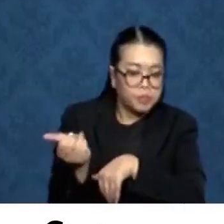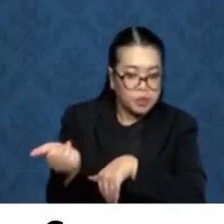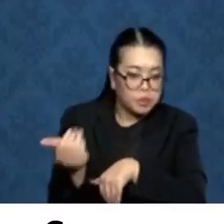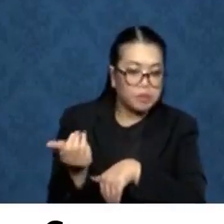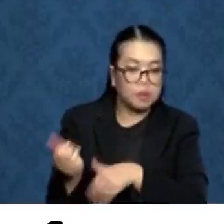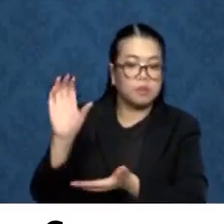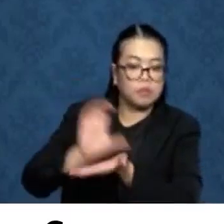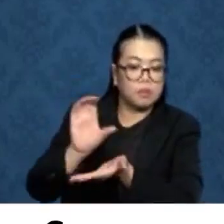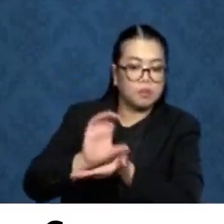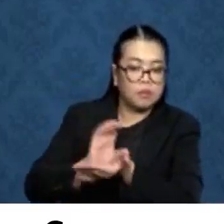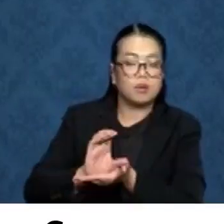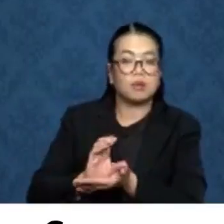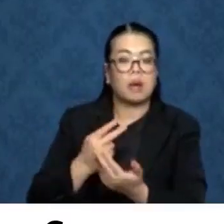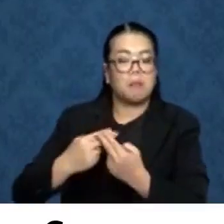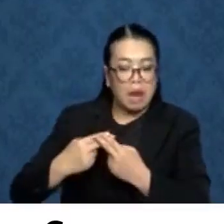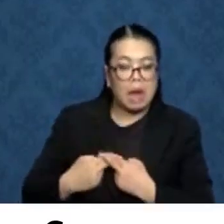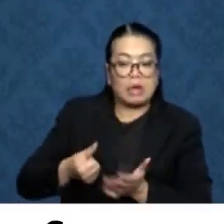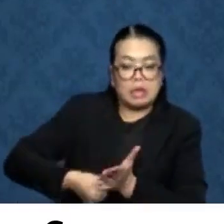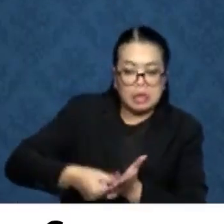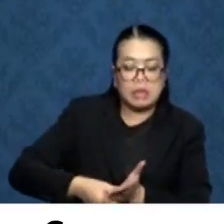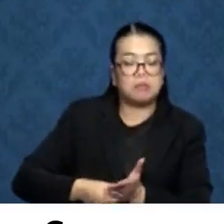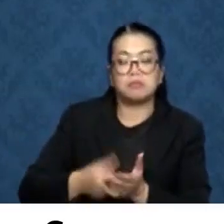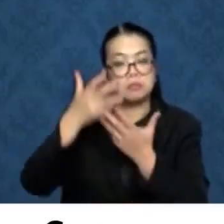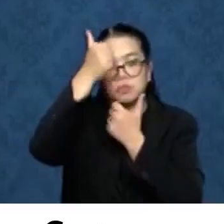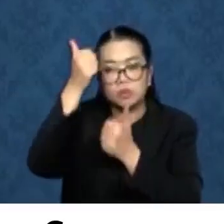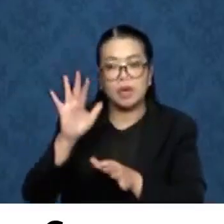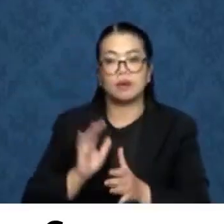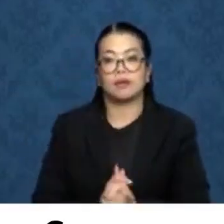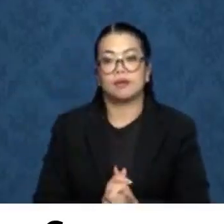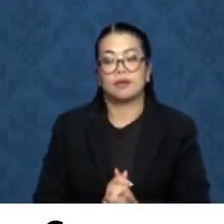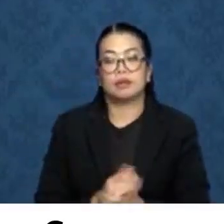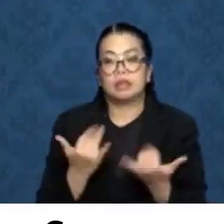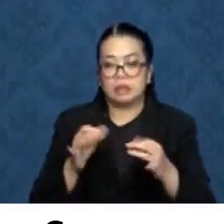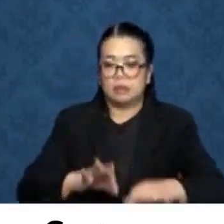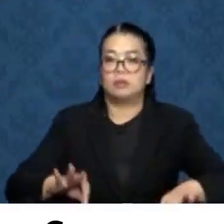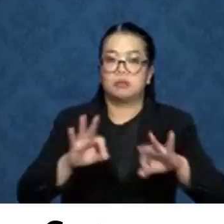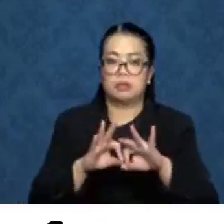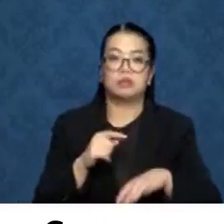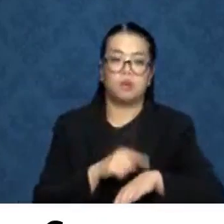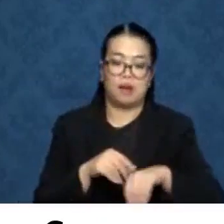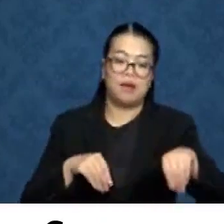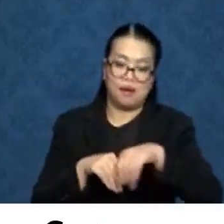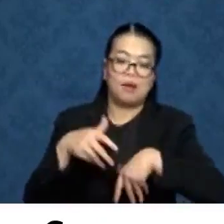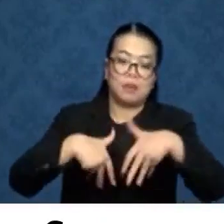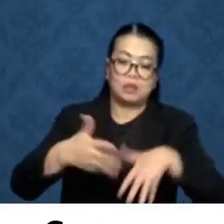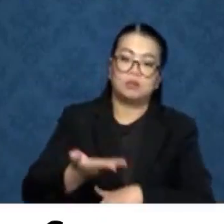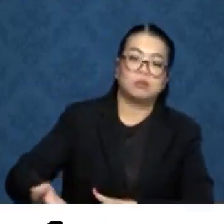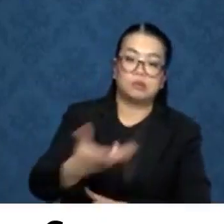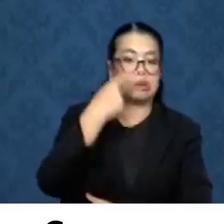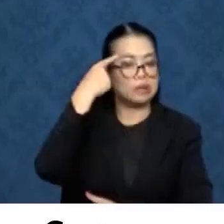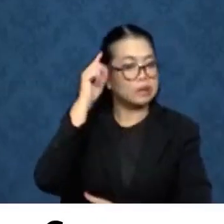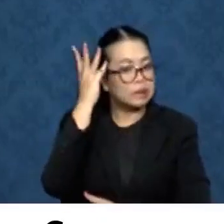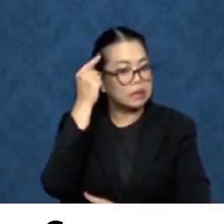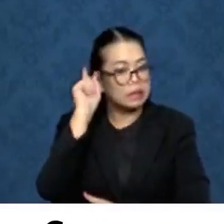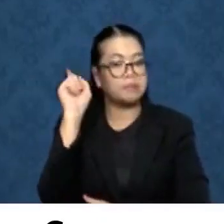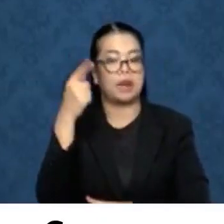เชื่อคำพูดจากนายกรัฐมนตรีได้อย่างไรนะครับนี่คือประเด็นนึงแต่อีกประเด็นนึงที่คุณสิริกัญญาตั้งคำถามกับรัฐบาล